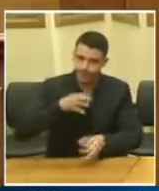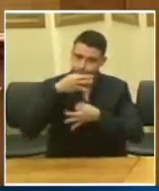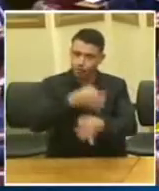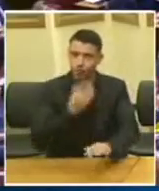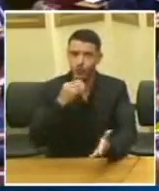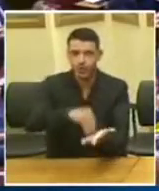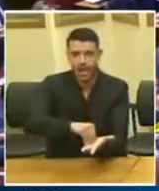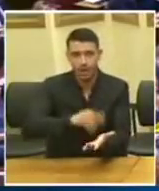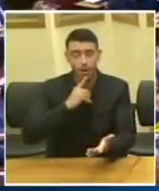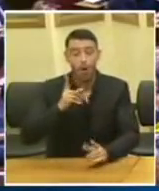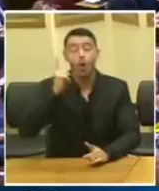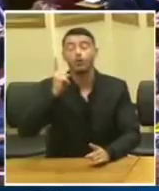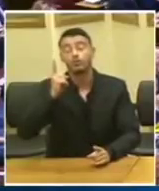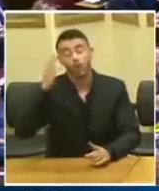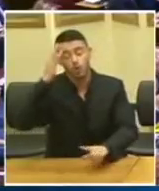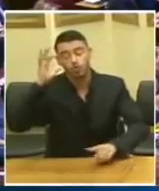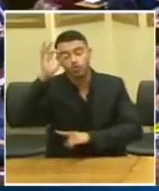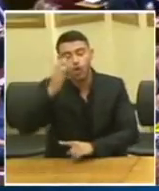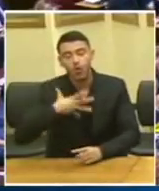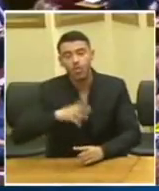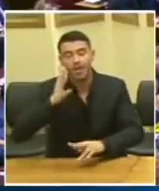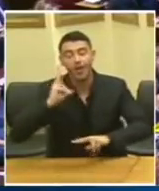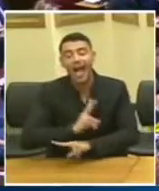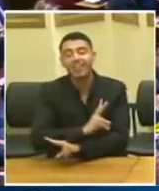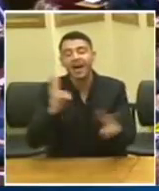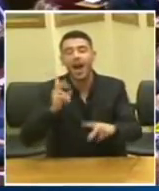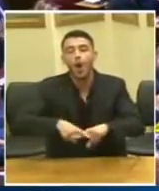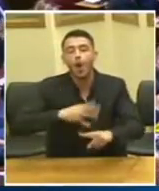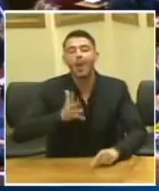στα μάτια του ελληνικού λαού τα πραγματικά κίνητρά σας.